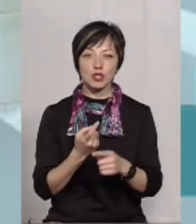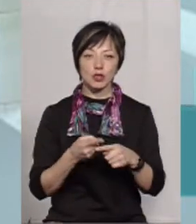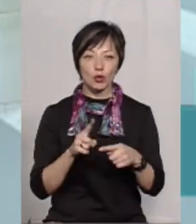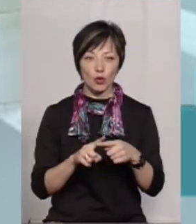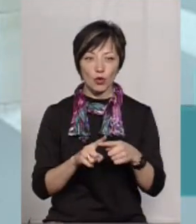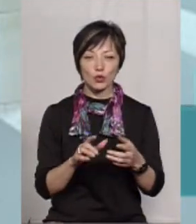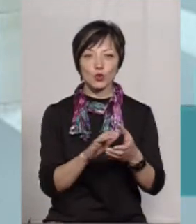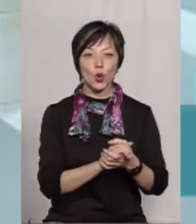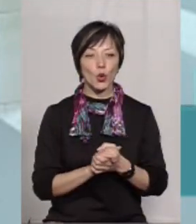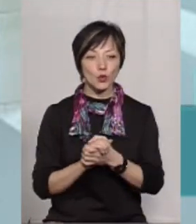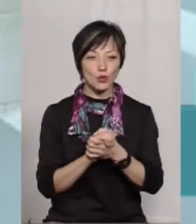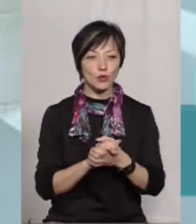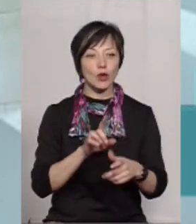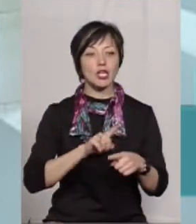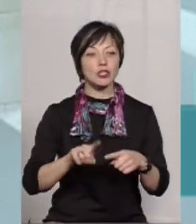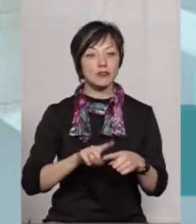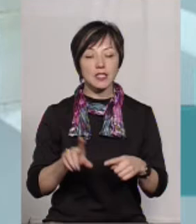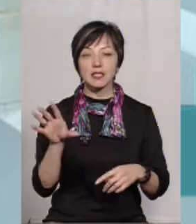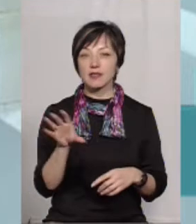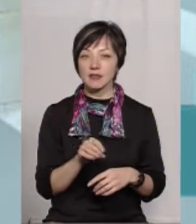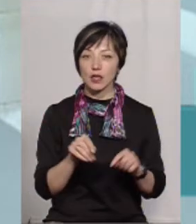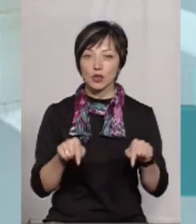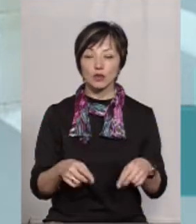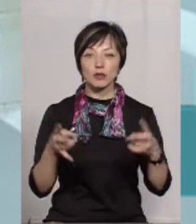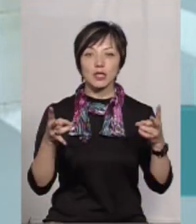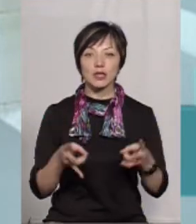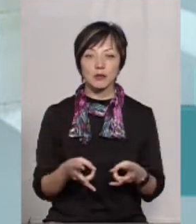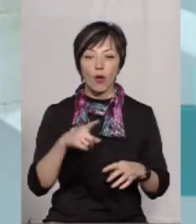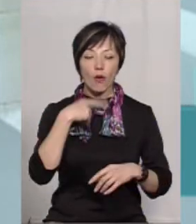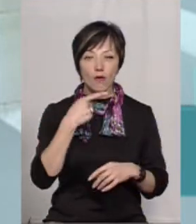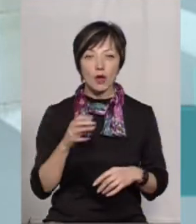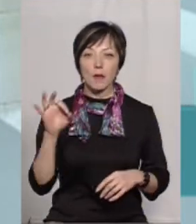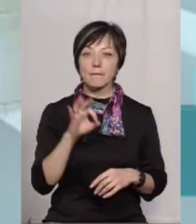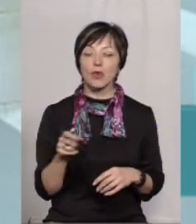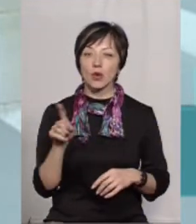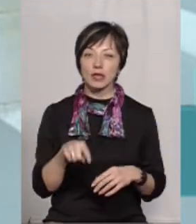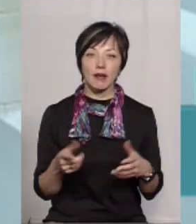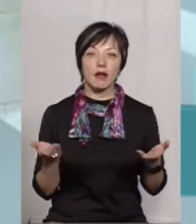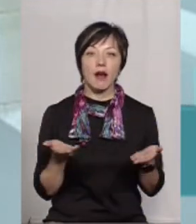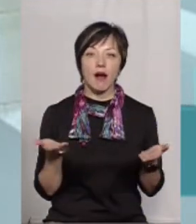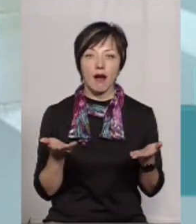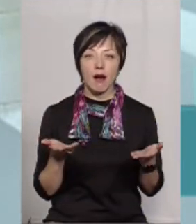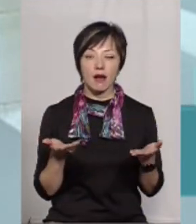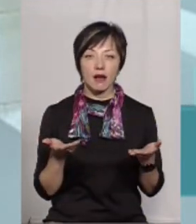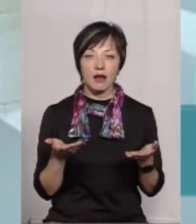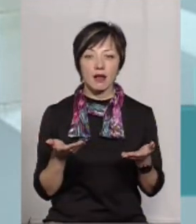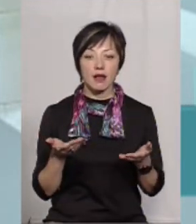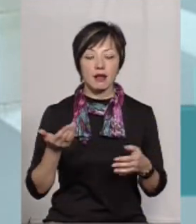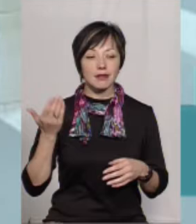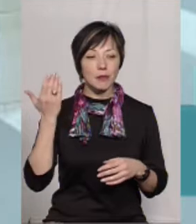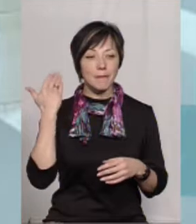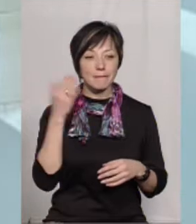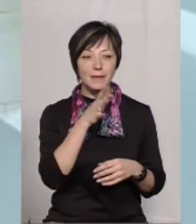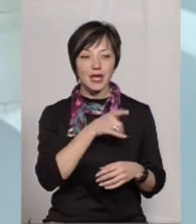цього союзу. Швидше всього, тут потрібно вести мову про те, яка тривалість була до